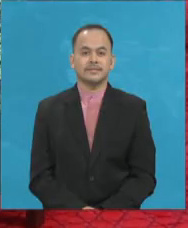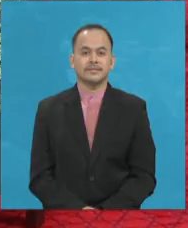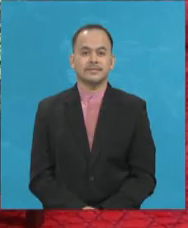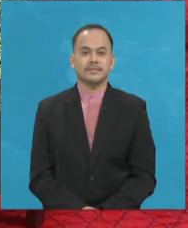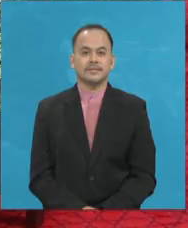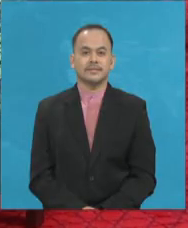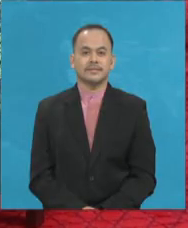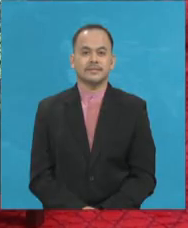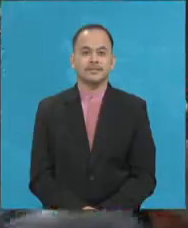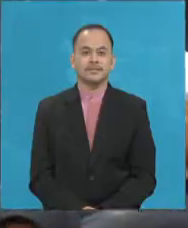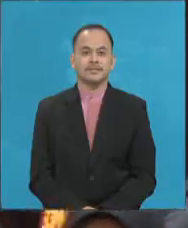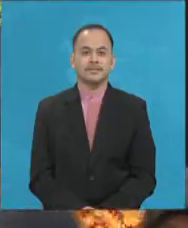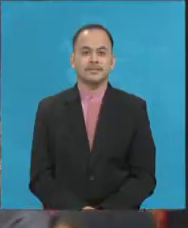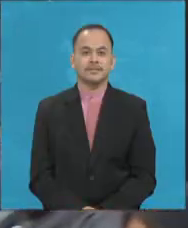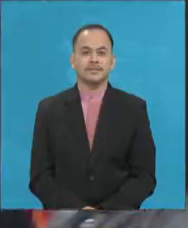di Indonesia